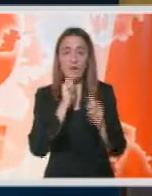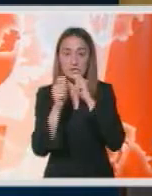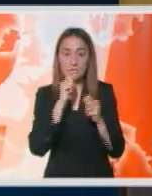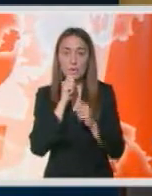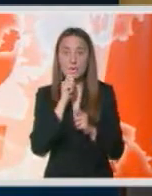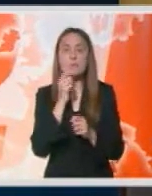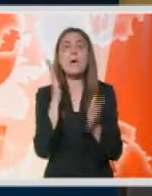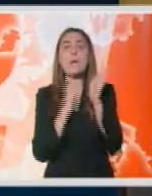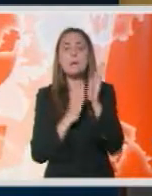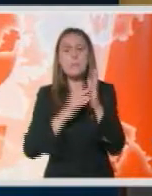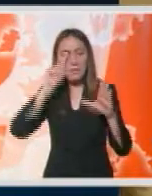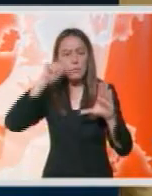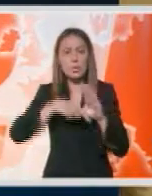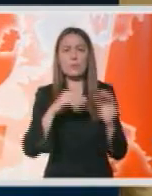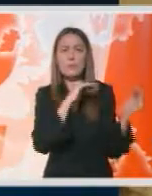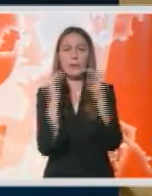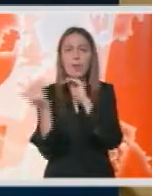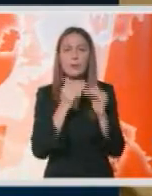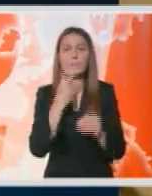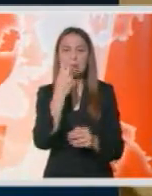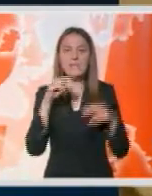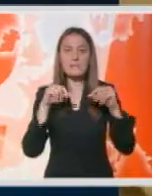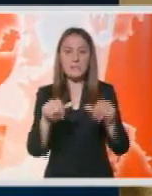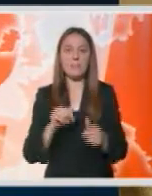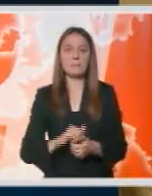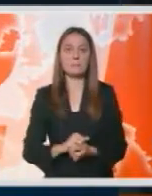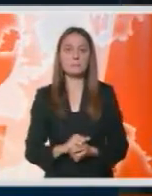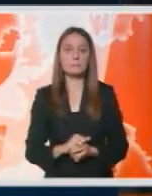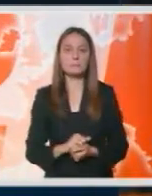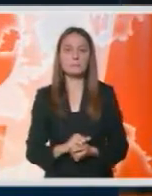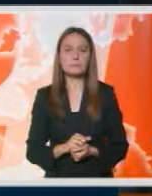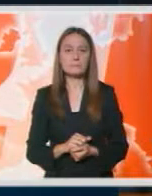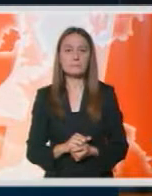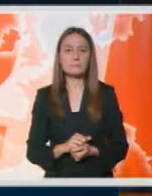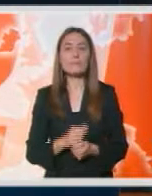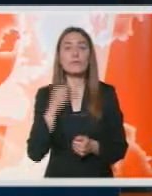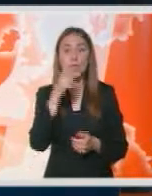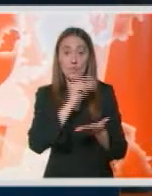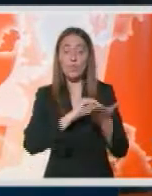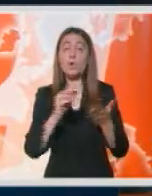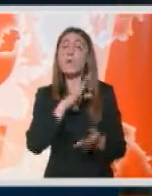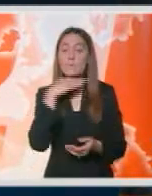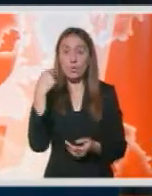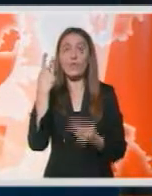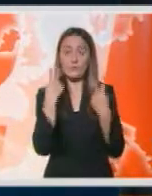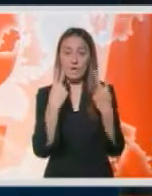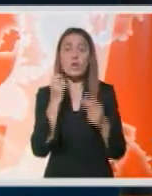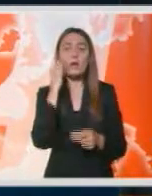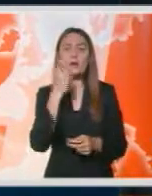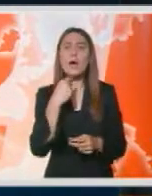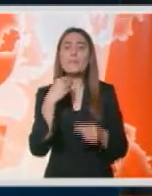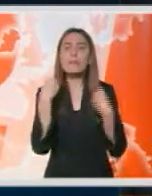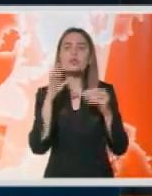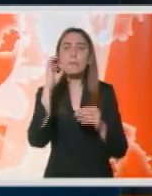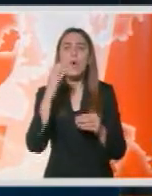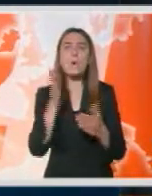sporazum primer produbljivanja bilateralnih odnosa dve zemlje. Ovaj ugovor je vrlo značajan kada pričamo o međunarodnoj